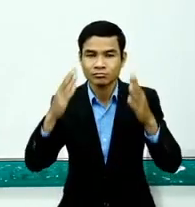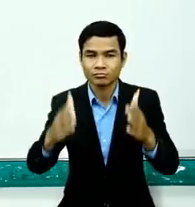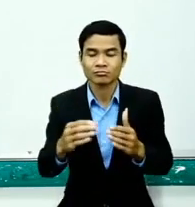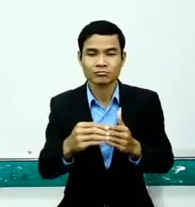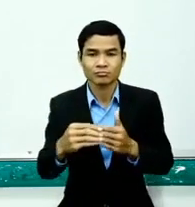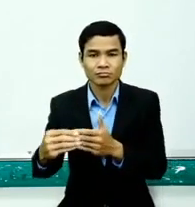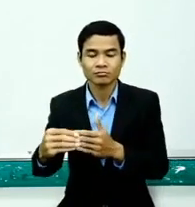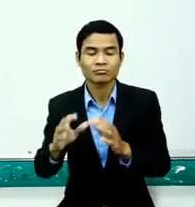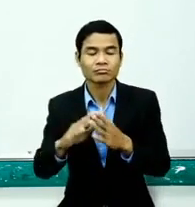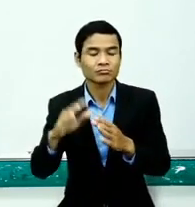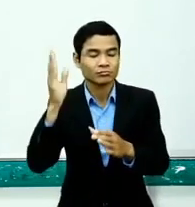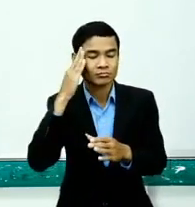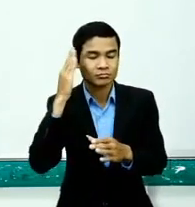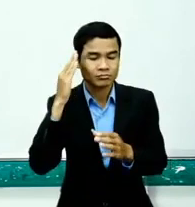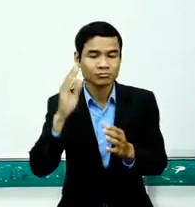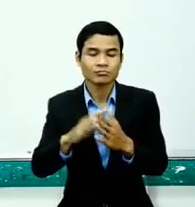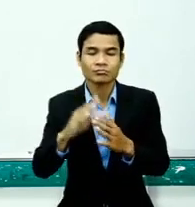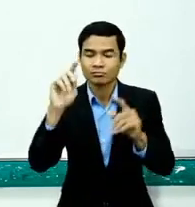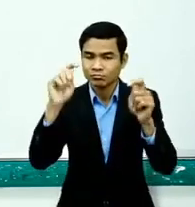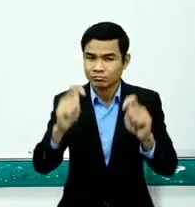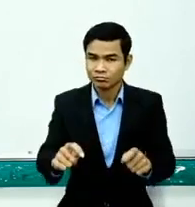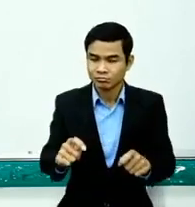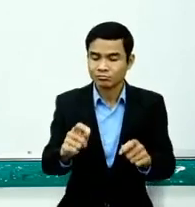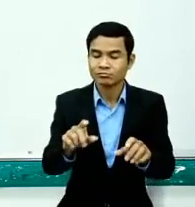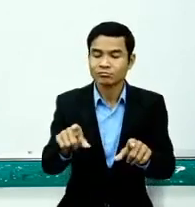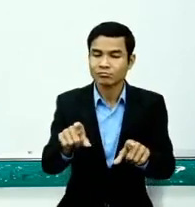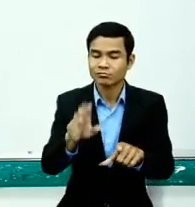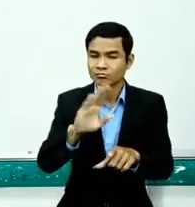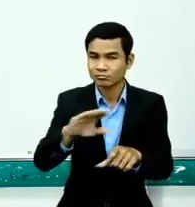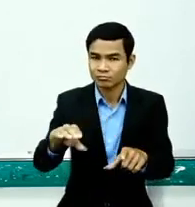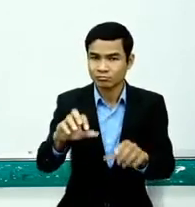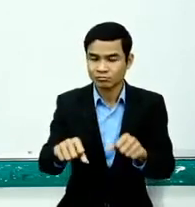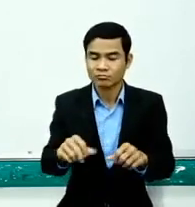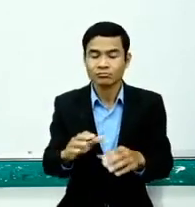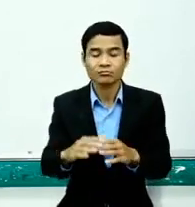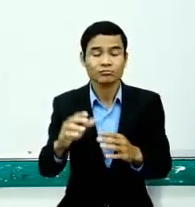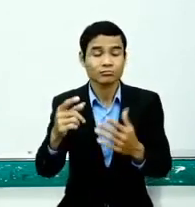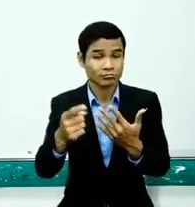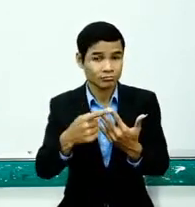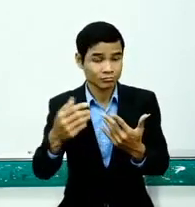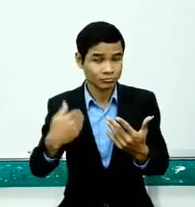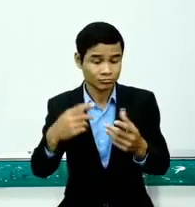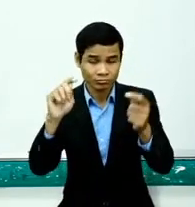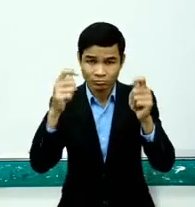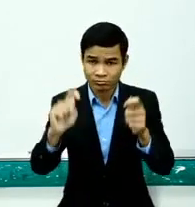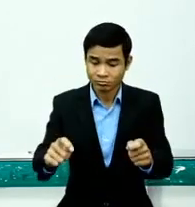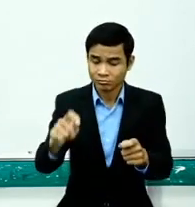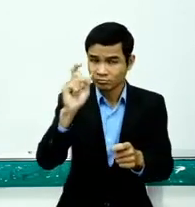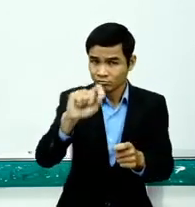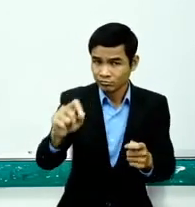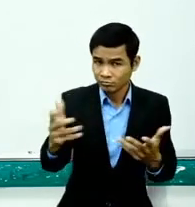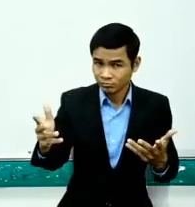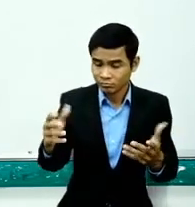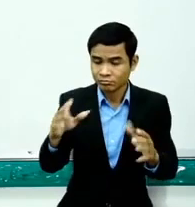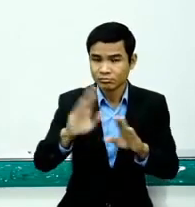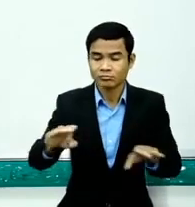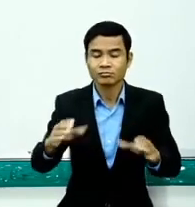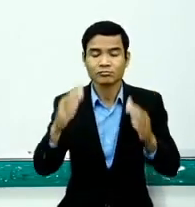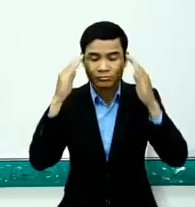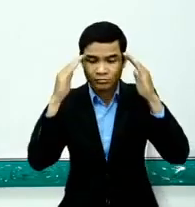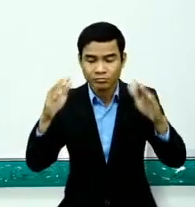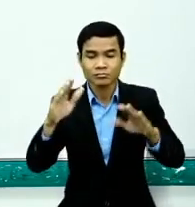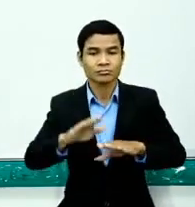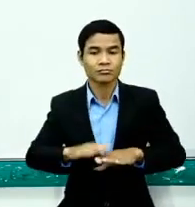ងនាំកូនកូនទៅឲ្យស្គាល់រូបរាងនៃសូអស់ចាតើសូអស់មានរូបរាងបែបណាញោមកូនកូ